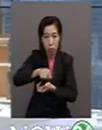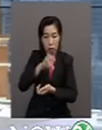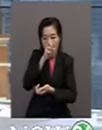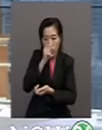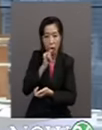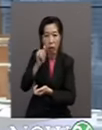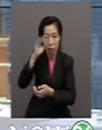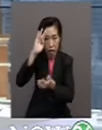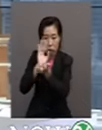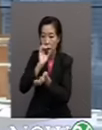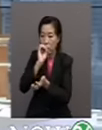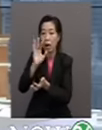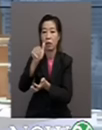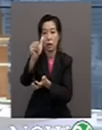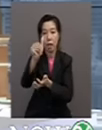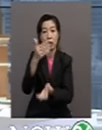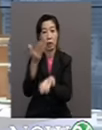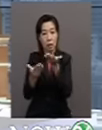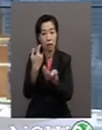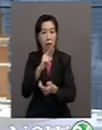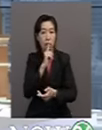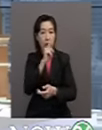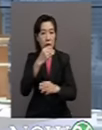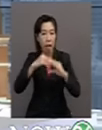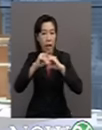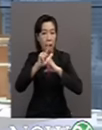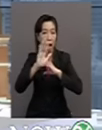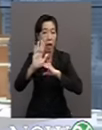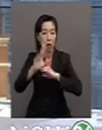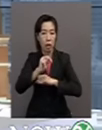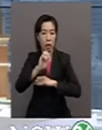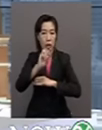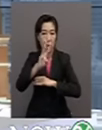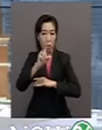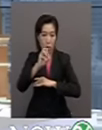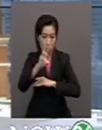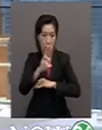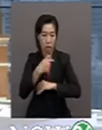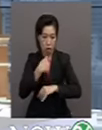ดต่อกับทางตำรวจกองปราบหรือว่าร้องเรียนผ่านทางไลน์แอปพลิเคชันของNow26ให้เราช่วยประสานงานก็ได้นะครับ